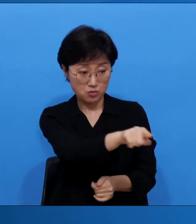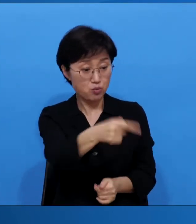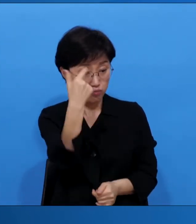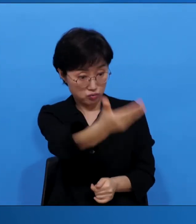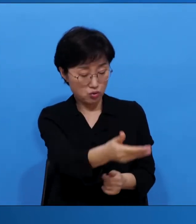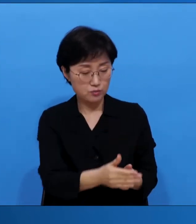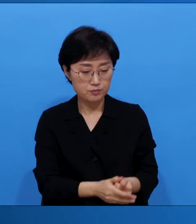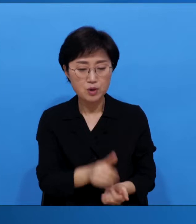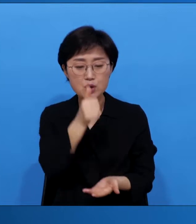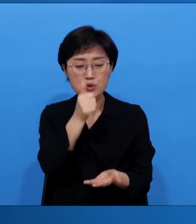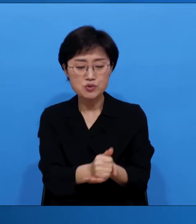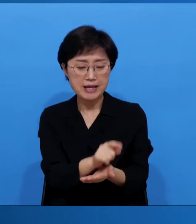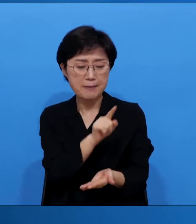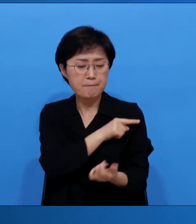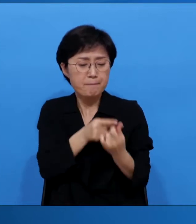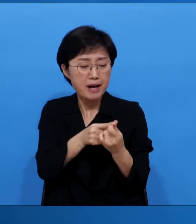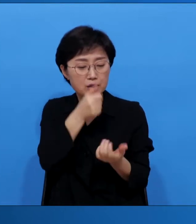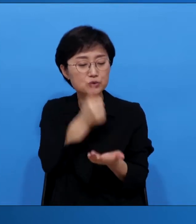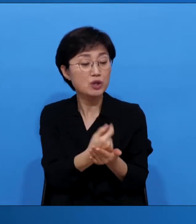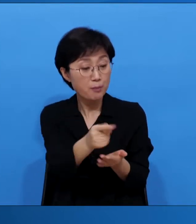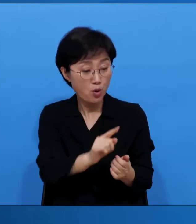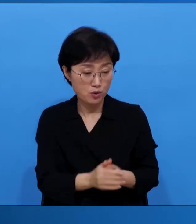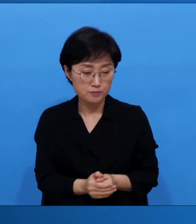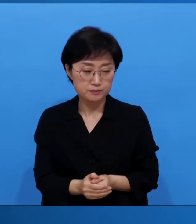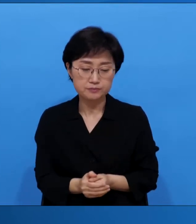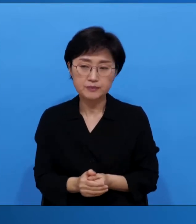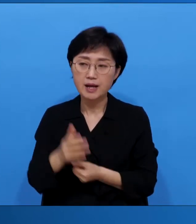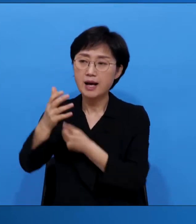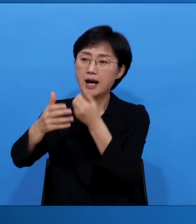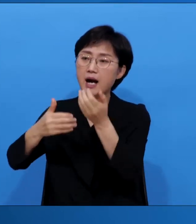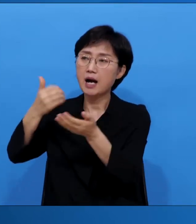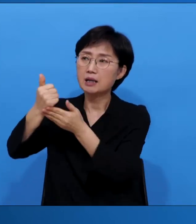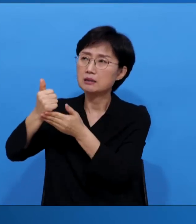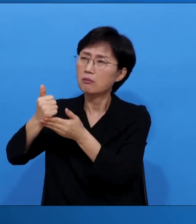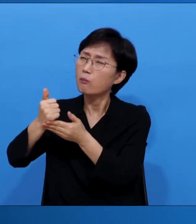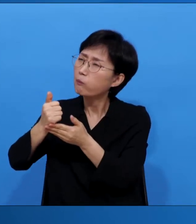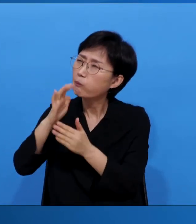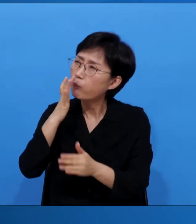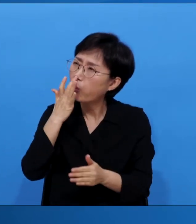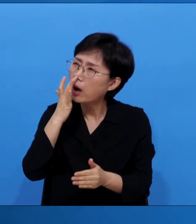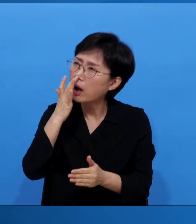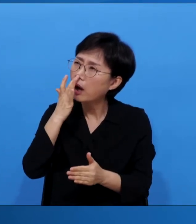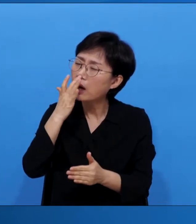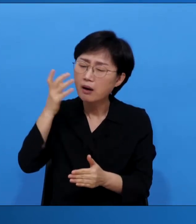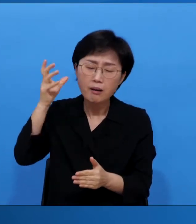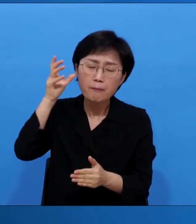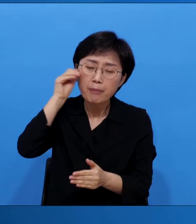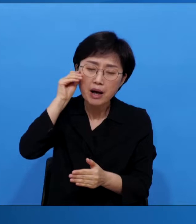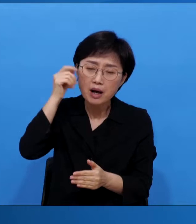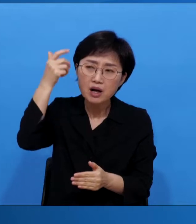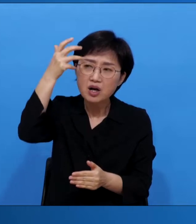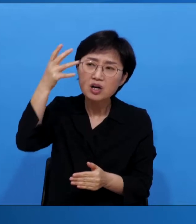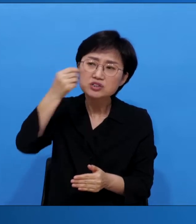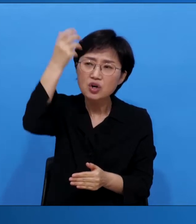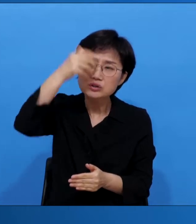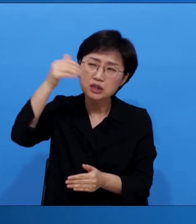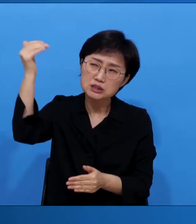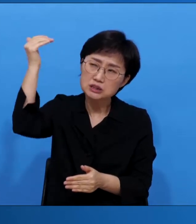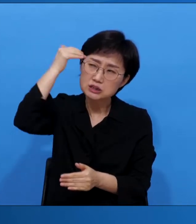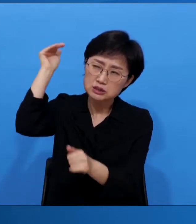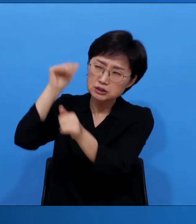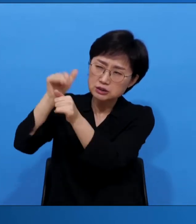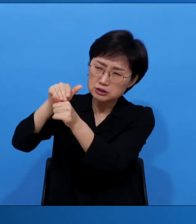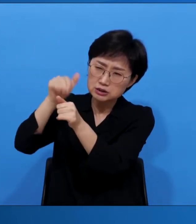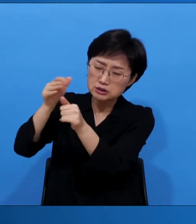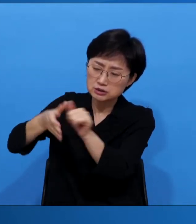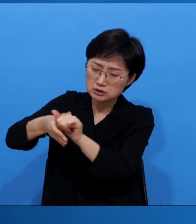he asks, what is the greatest sin of all? 하나님을 모르고 성령 해방하는 죄야. It is not knowing the Lord and speaking a word against